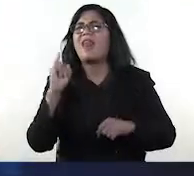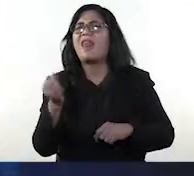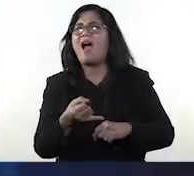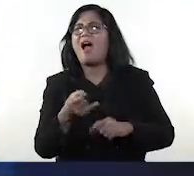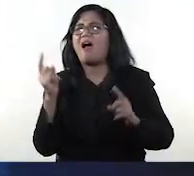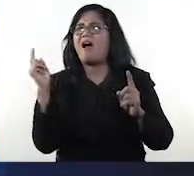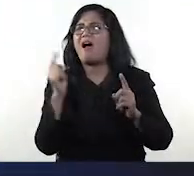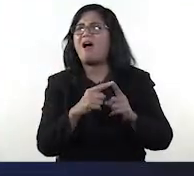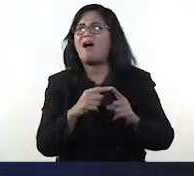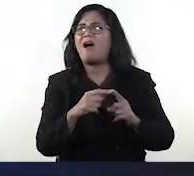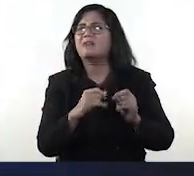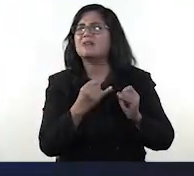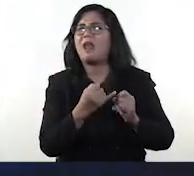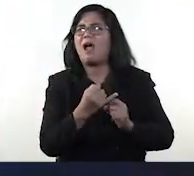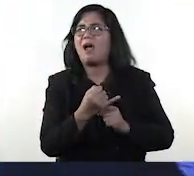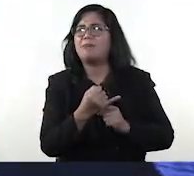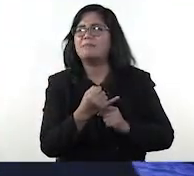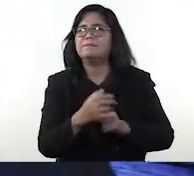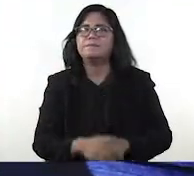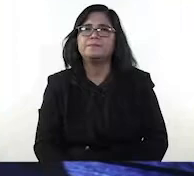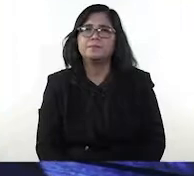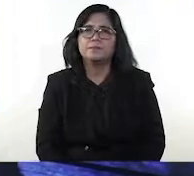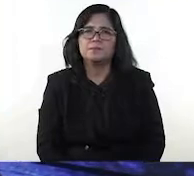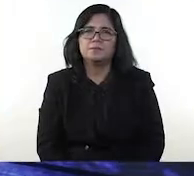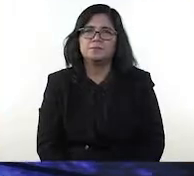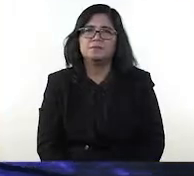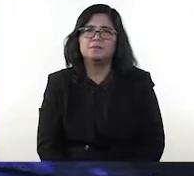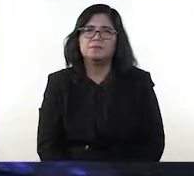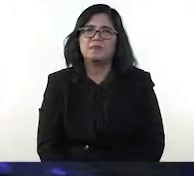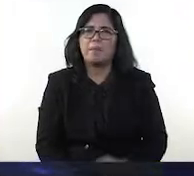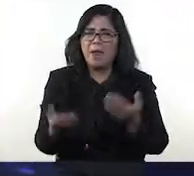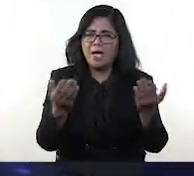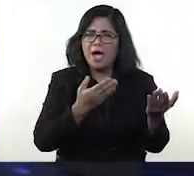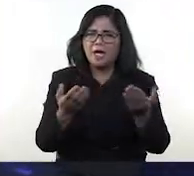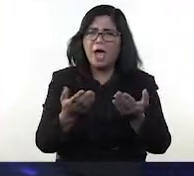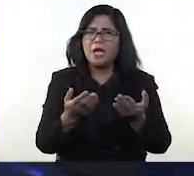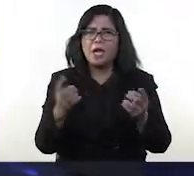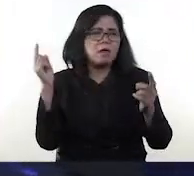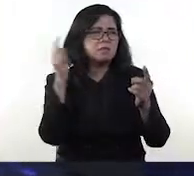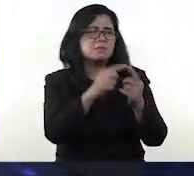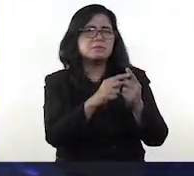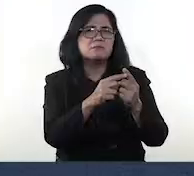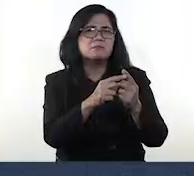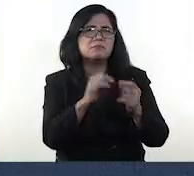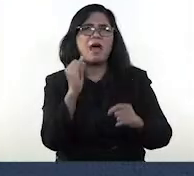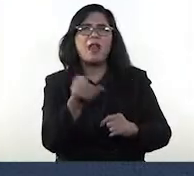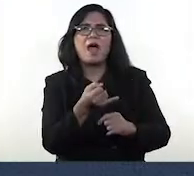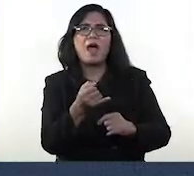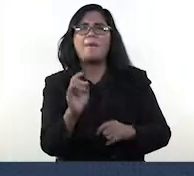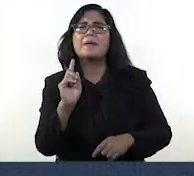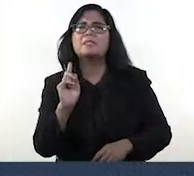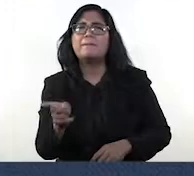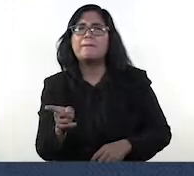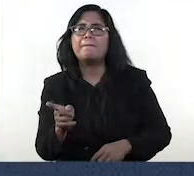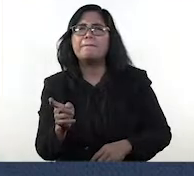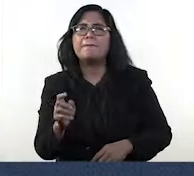Hai ada banyak orang dalam pelayanan Hai tapi motivasinya keliru karena hidupnya dalam daging Coba